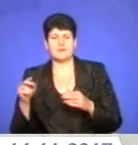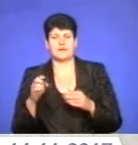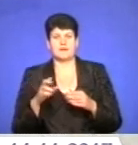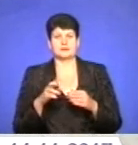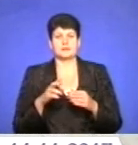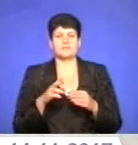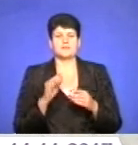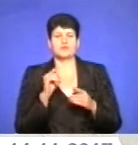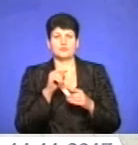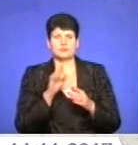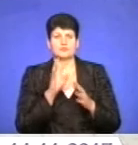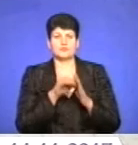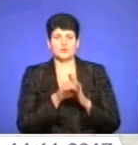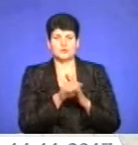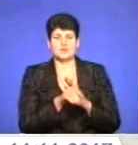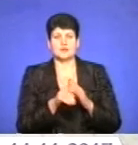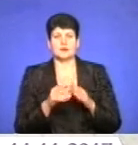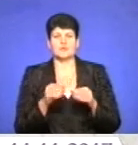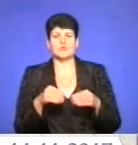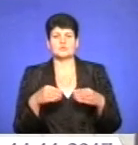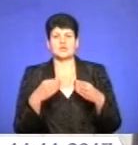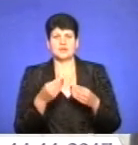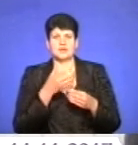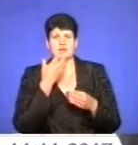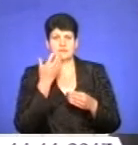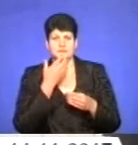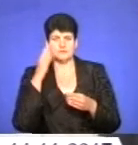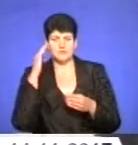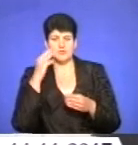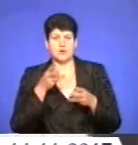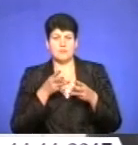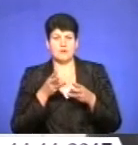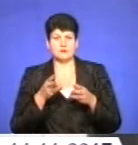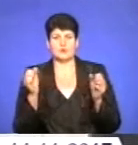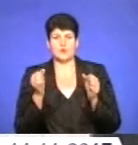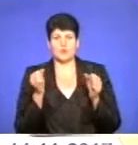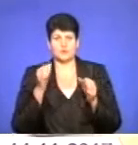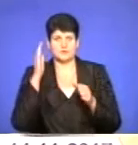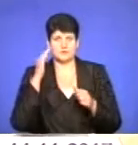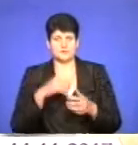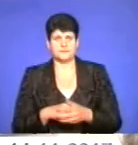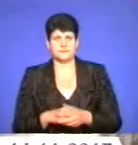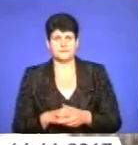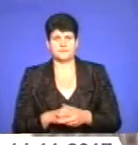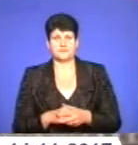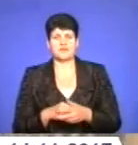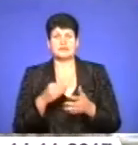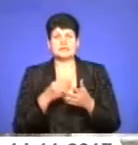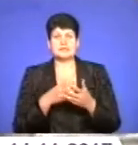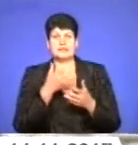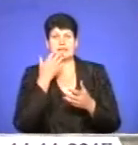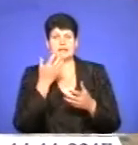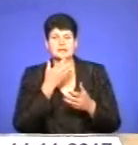комунальних послуг буде відноситися постачання гарячого водопостачання, опалення, холодне водопостачання. Тарифи на тепло з